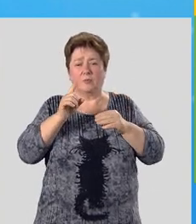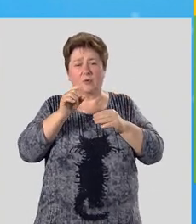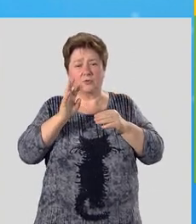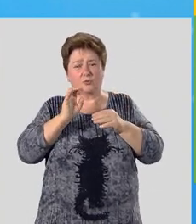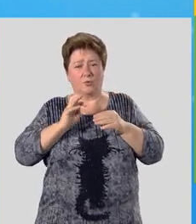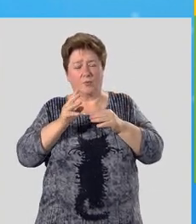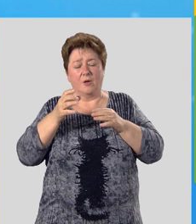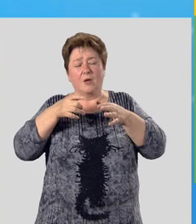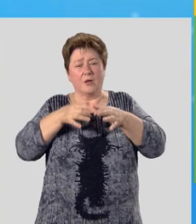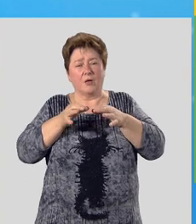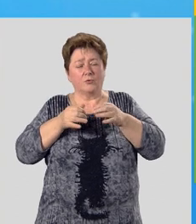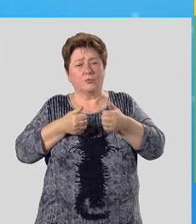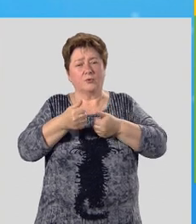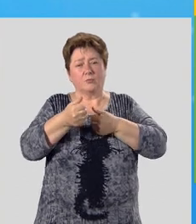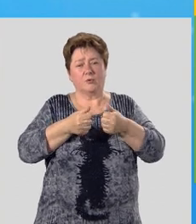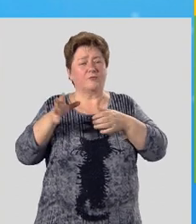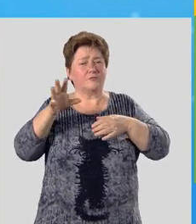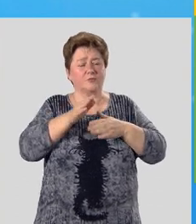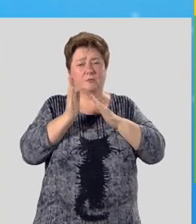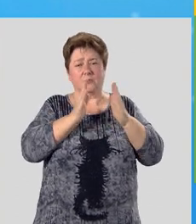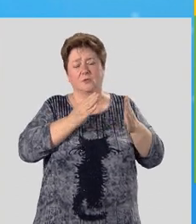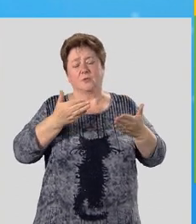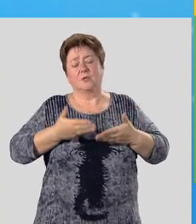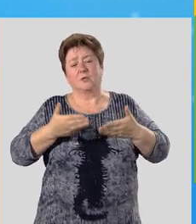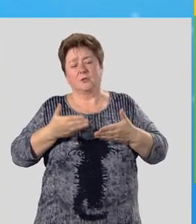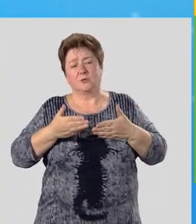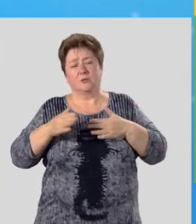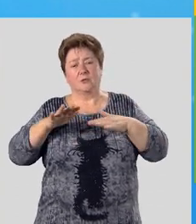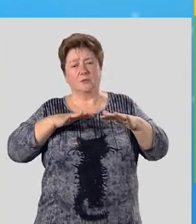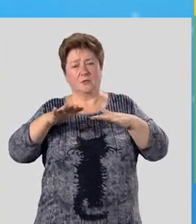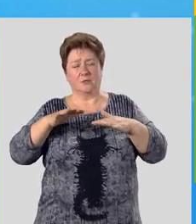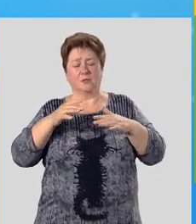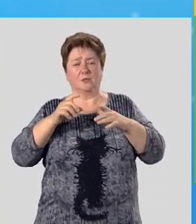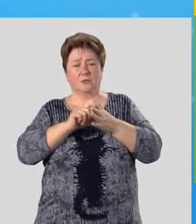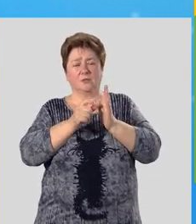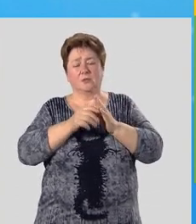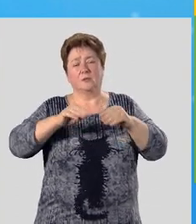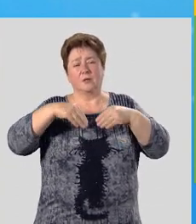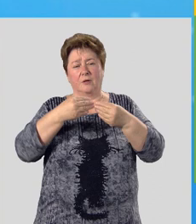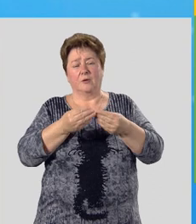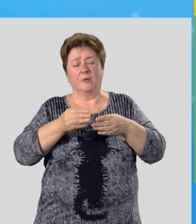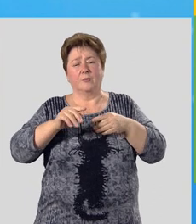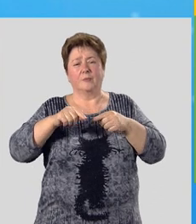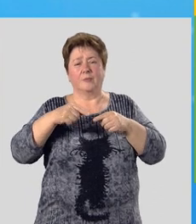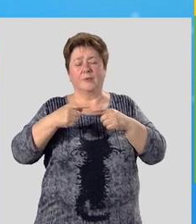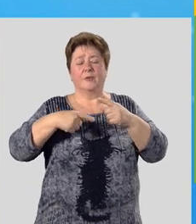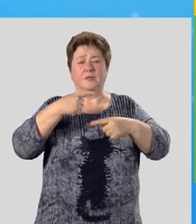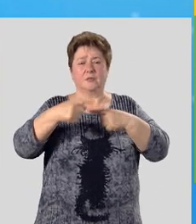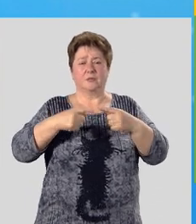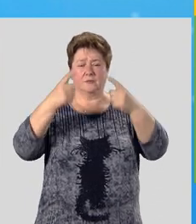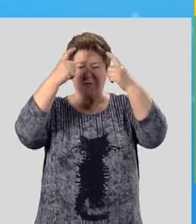рибосом. Ядро регулирует все процессы жизнедеятельности клетки, обеспечивает передачу